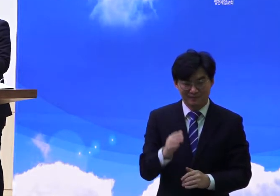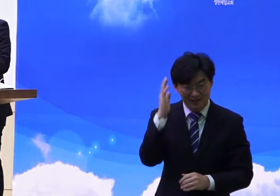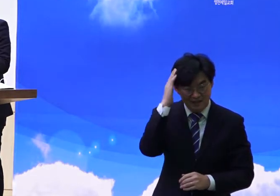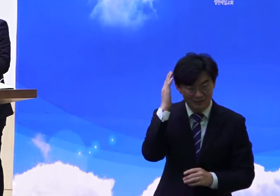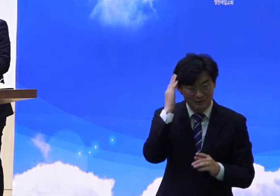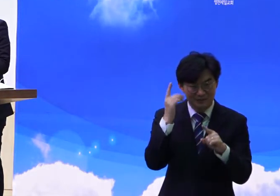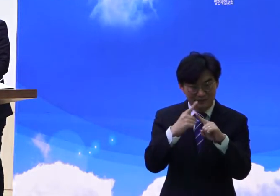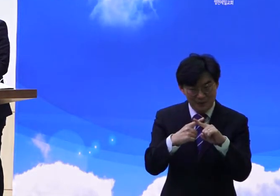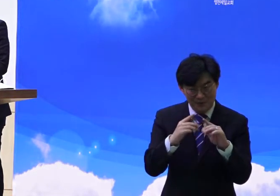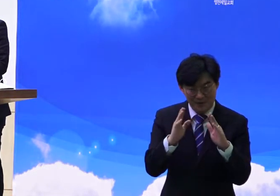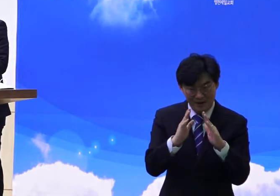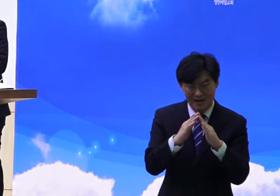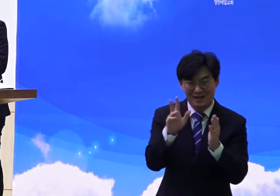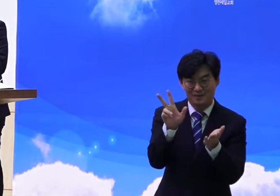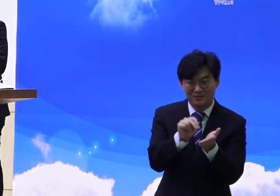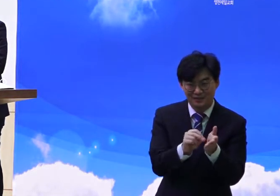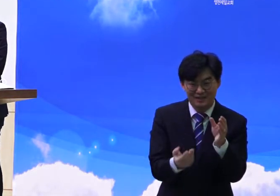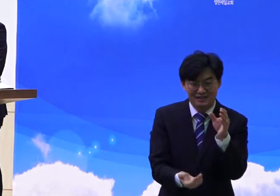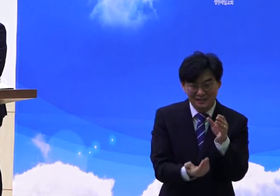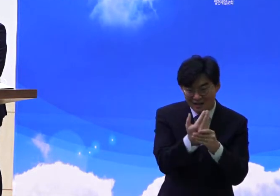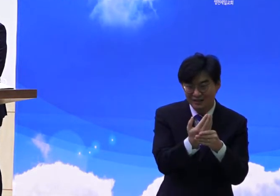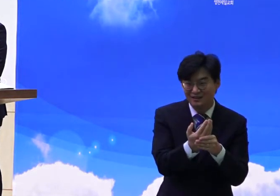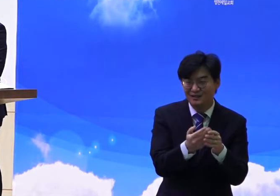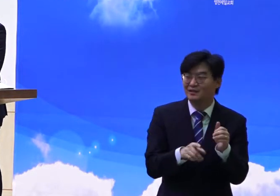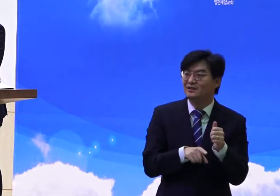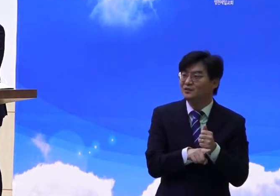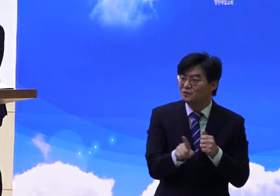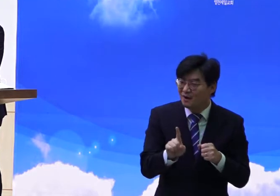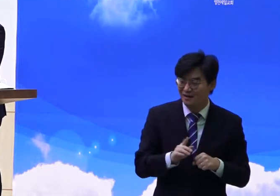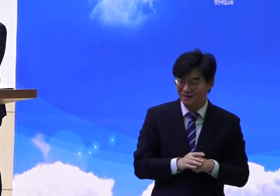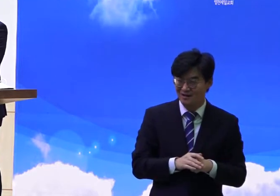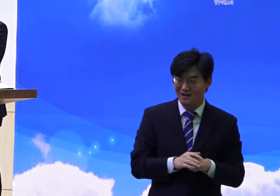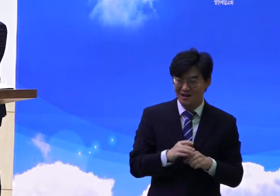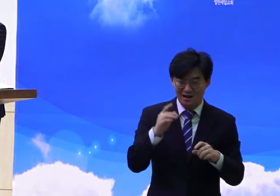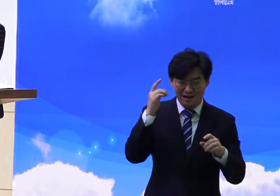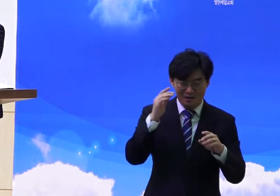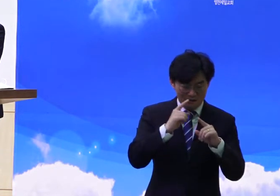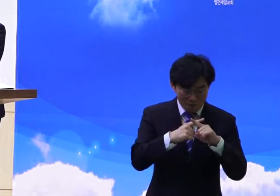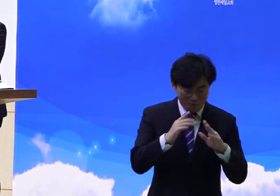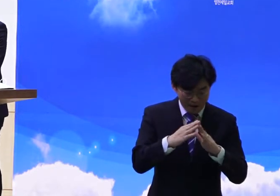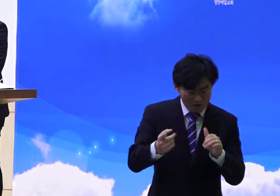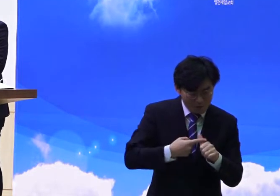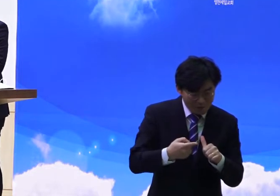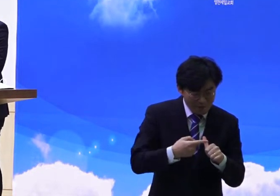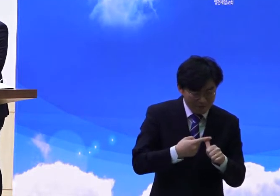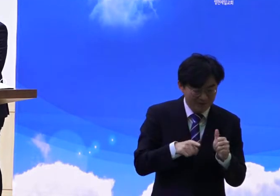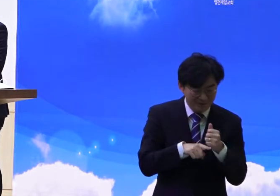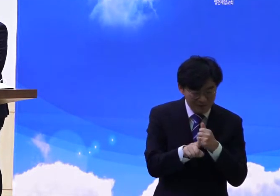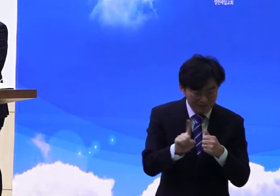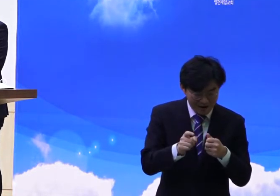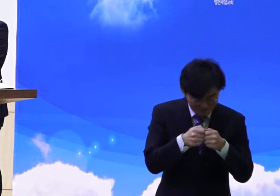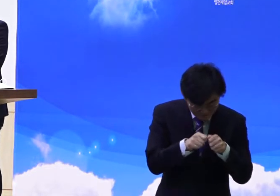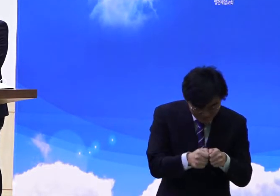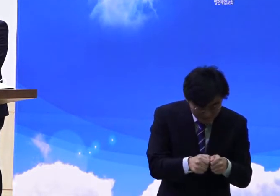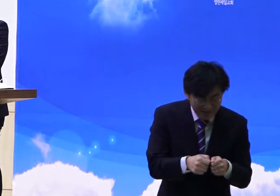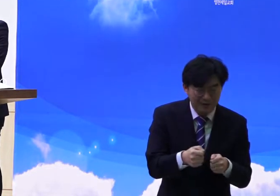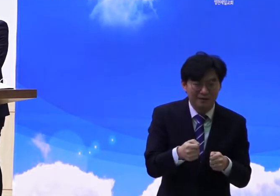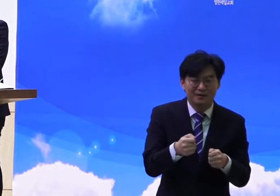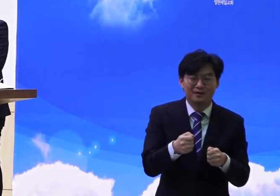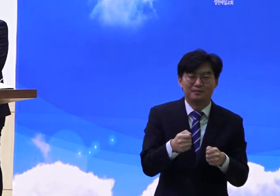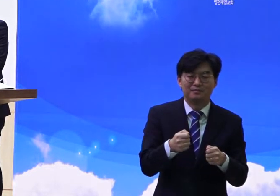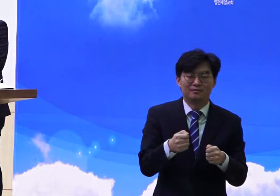한국교회를 이렇게 만든 외부적 원인이 무엇인가 하는 것을 면밀히 분석해 볼 수도 있을 겁니다. 그래서 그 이유를